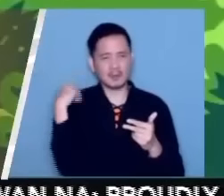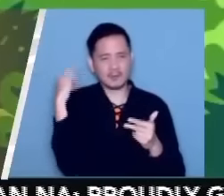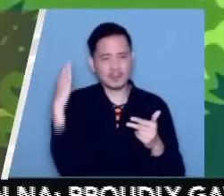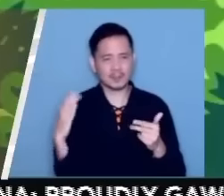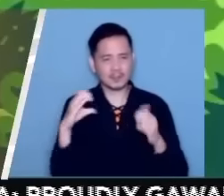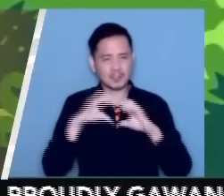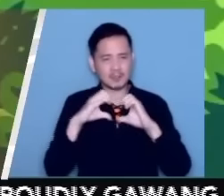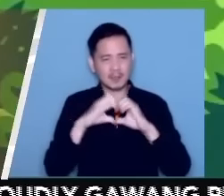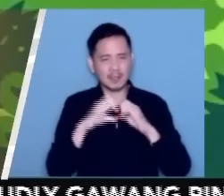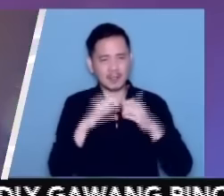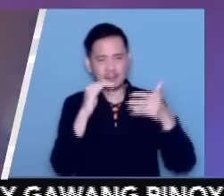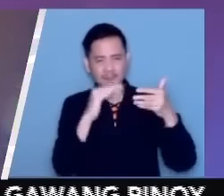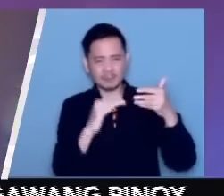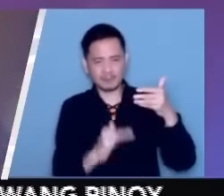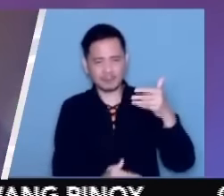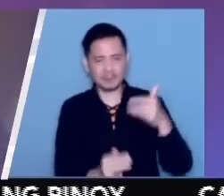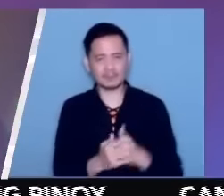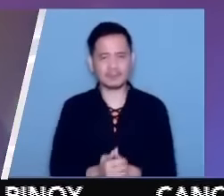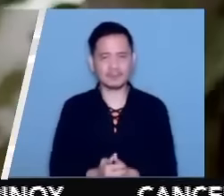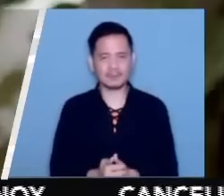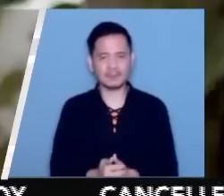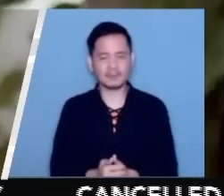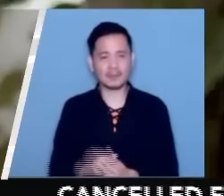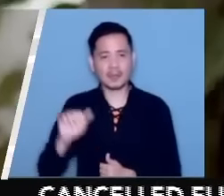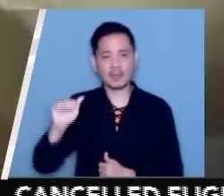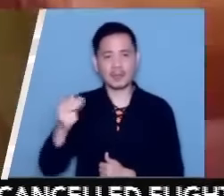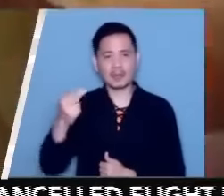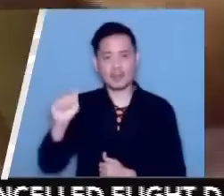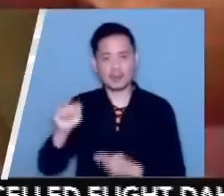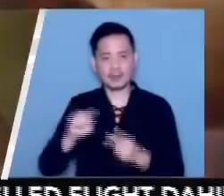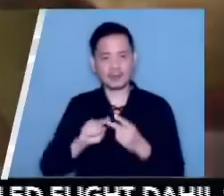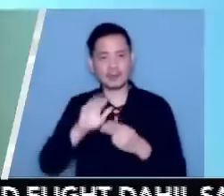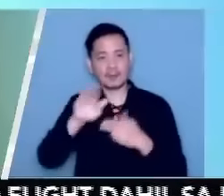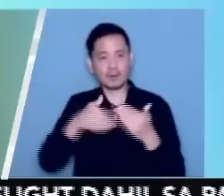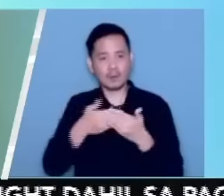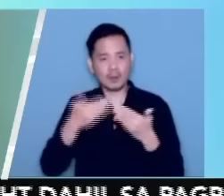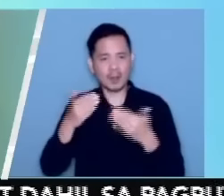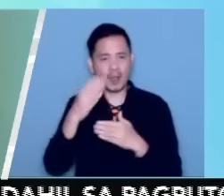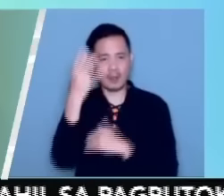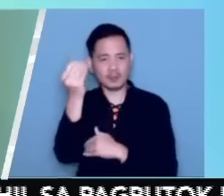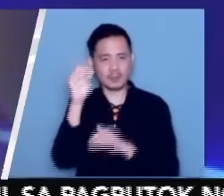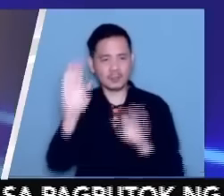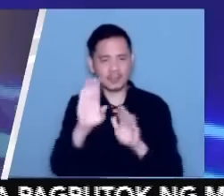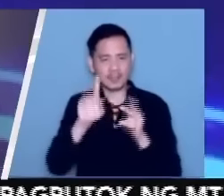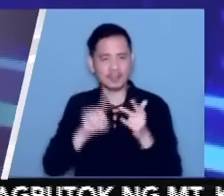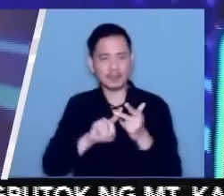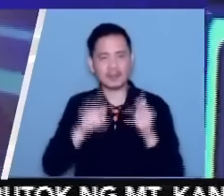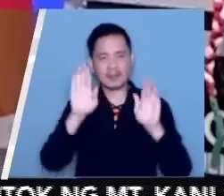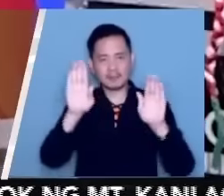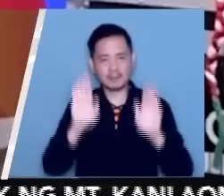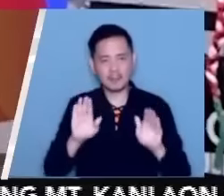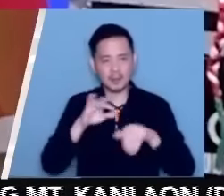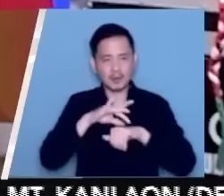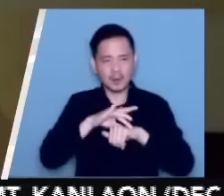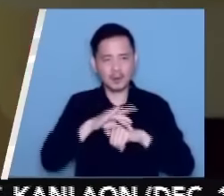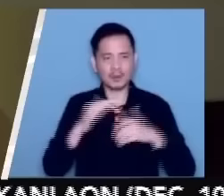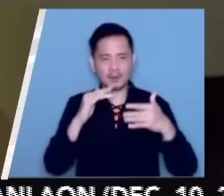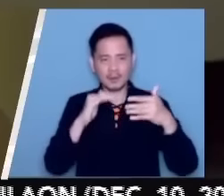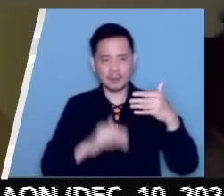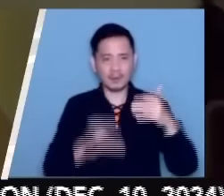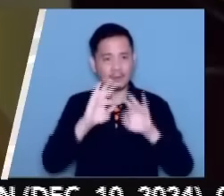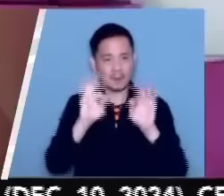anak TV silang Aha all out sundays amazing Earth Born to Be Wild daig kayo ng lola ko family fud I Believe